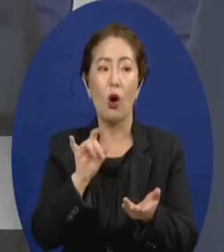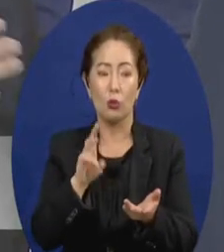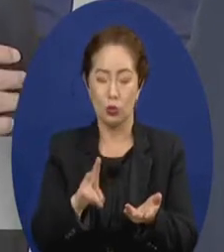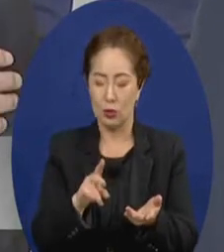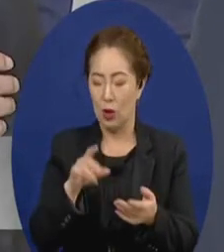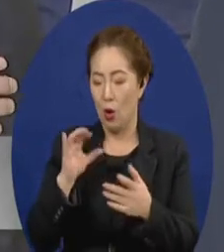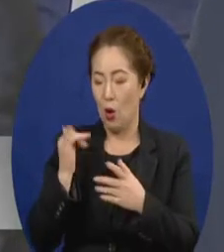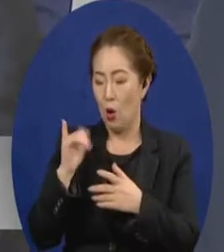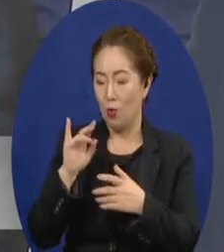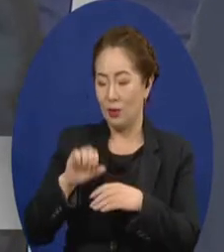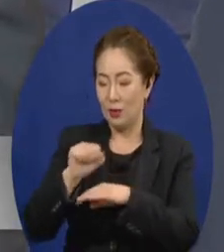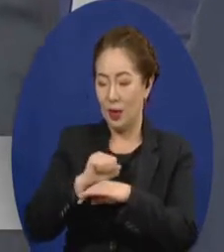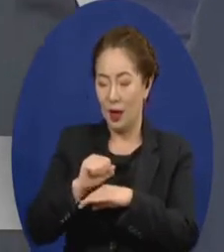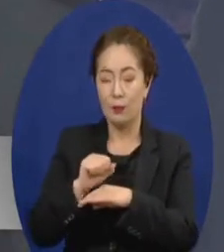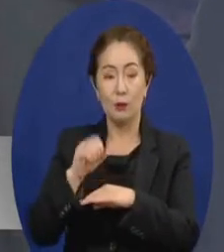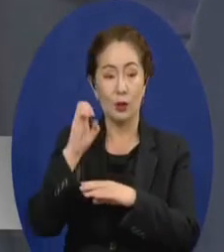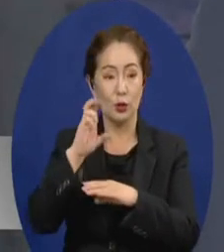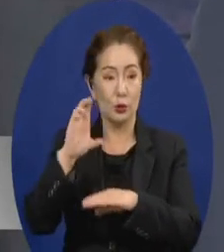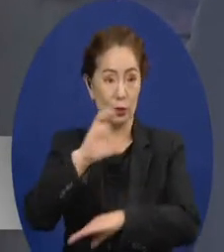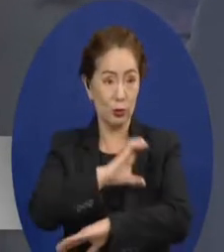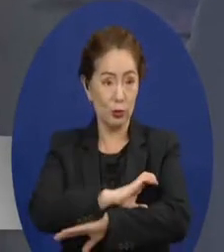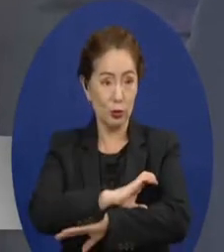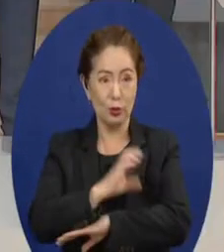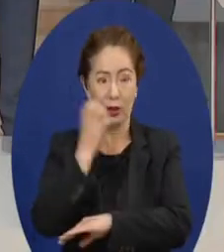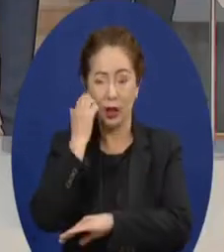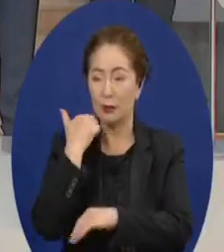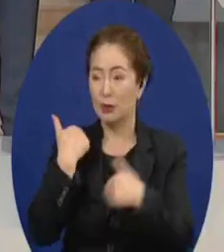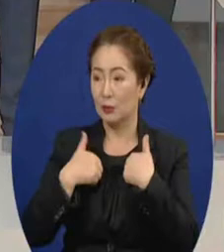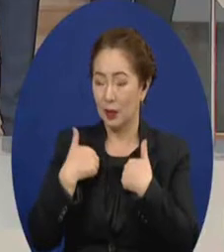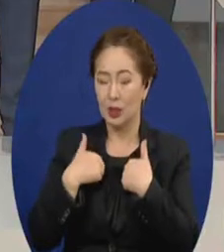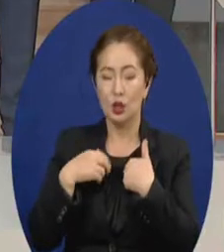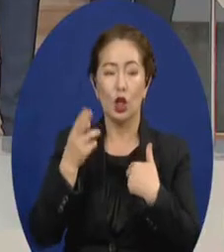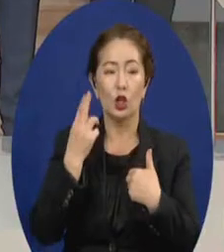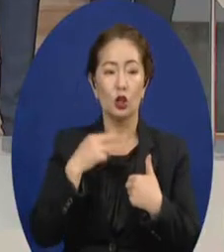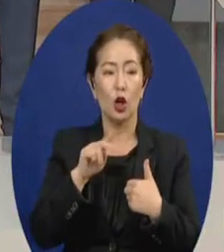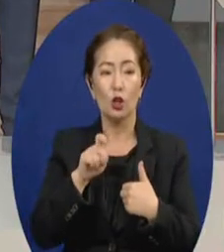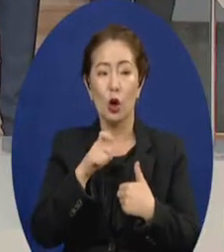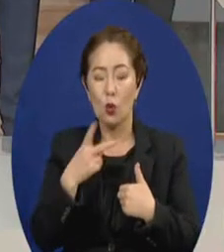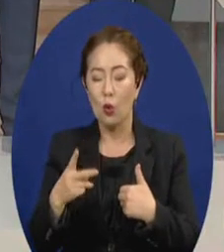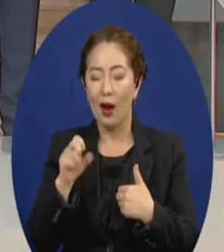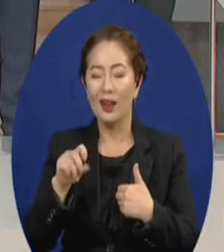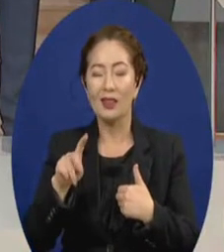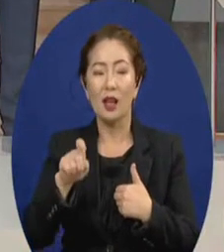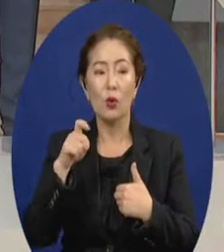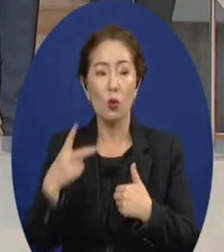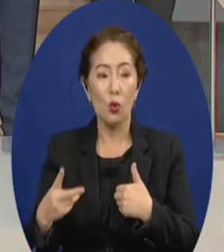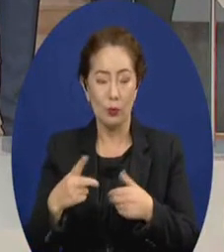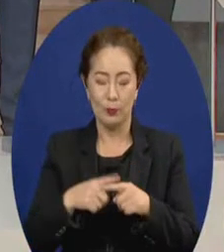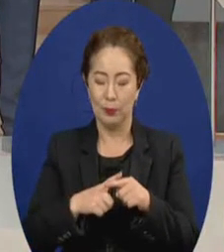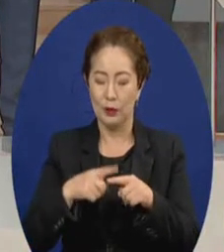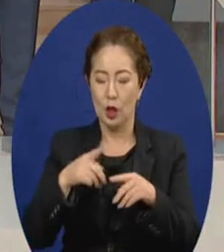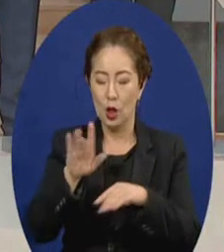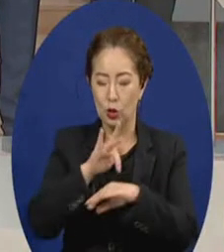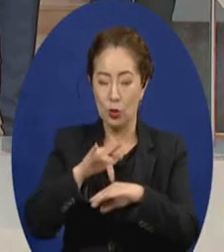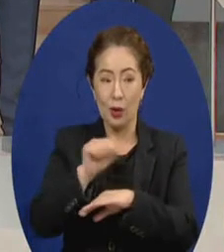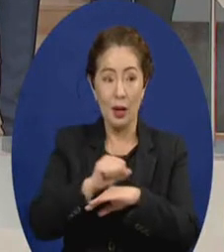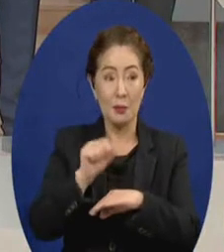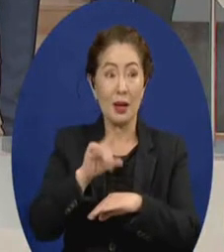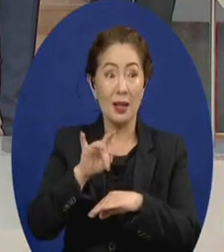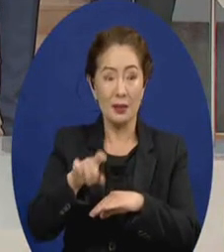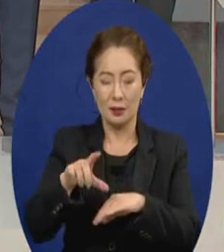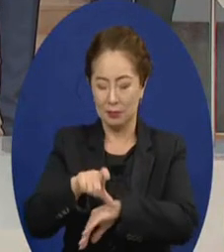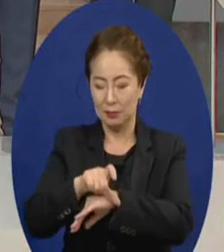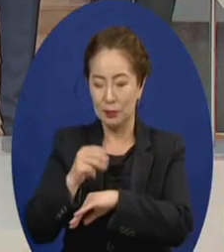Харин Увсан аймгийн Өлгийн сумын Ерөнхий боловсролын сургуулийн Ахмад багш Доолоо хүүгийн Алтан хүү, Төв аймгийн Эрдэнэ мэрэгжлийн